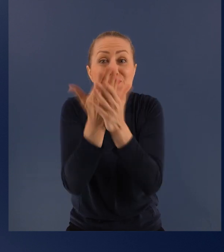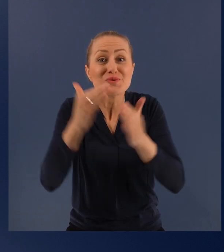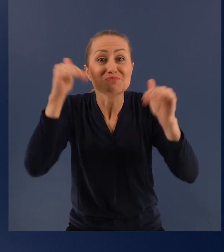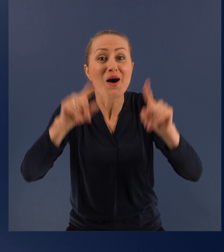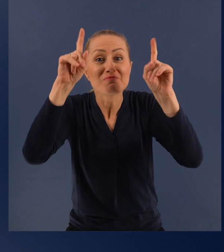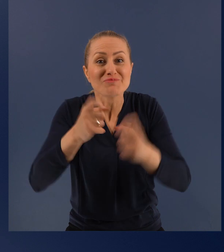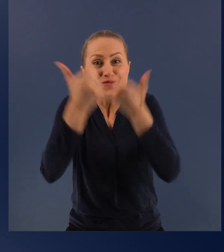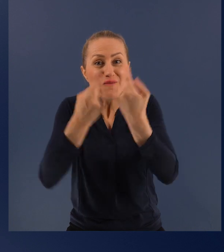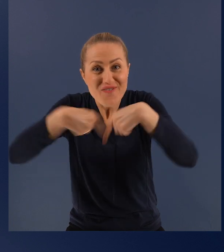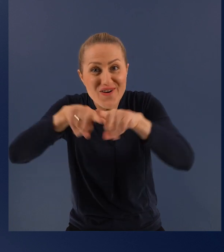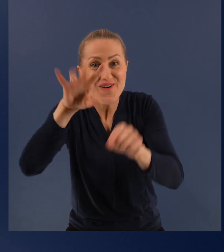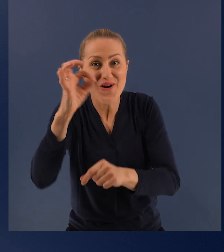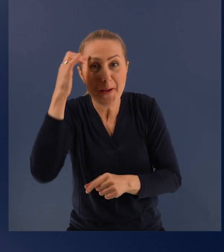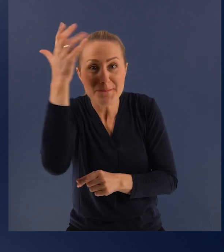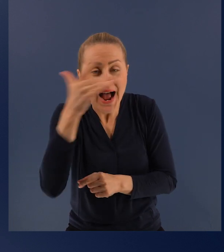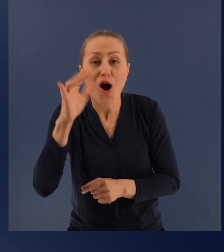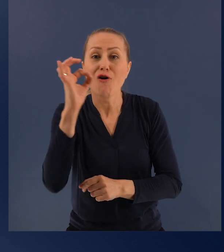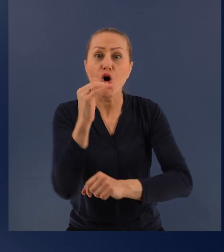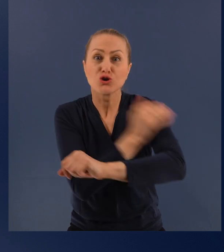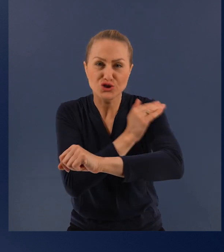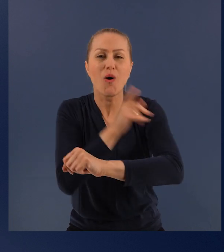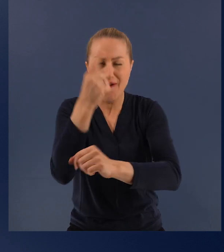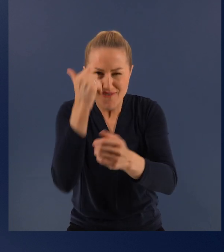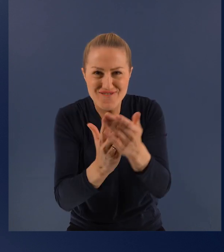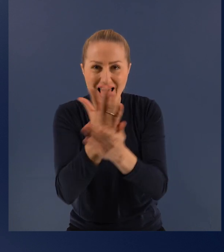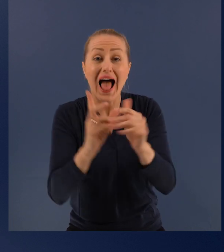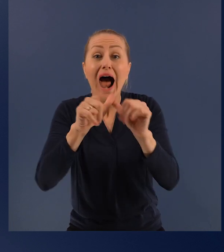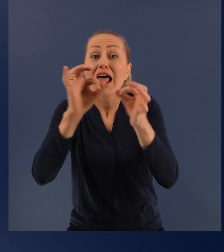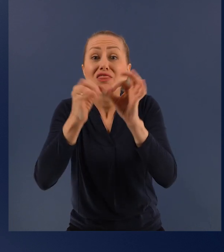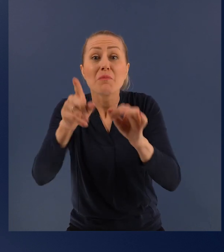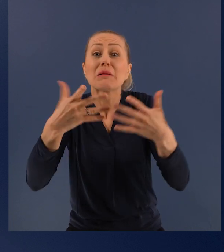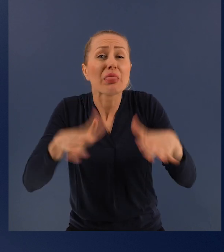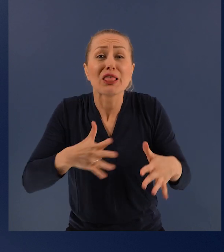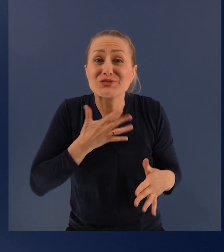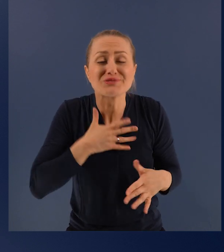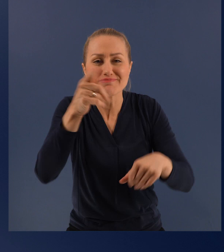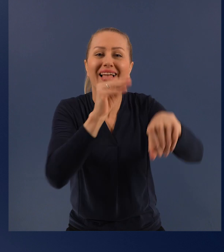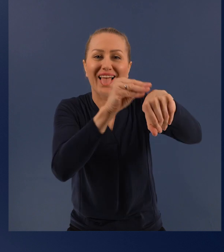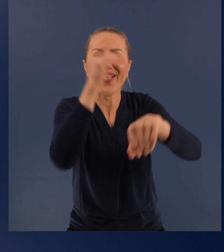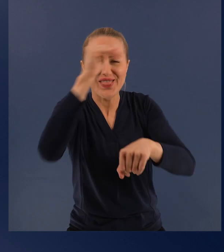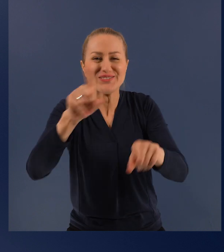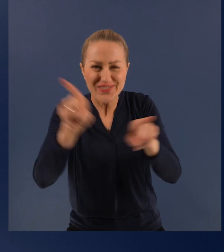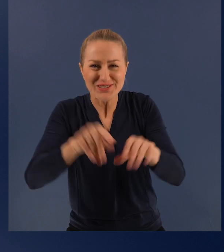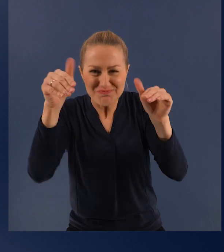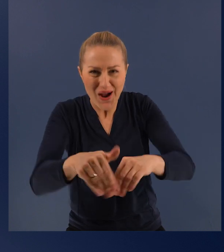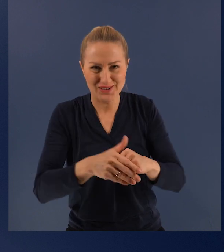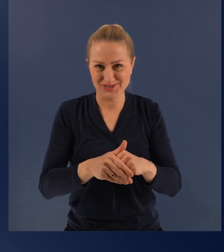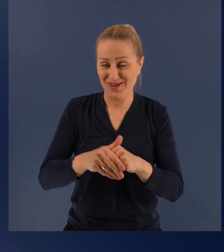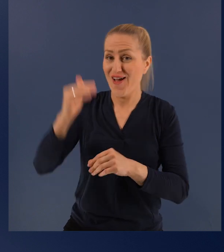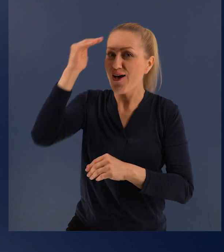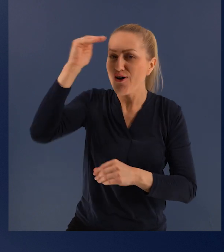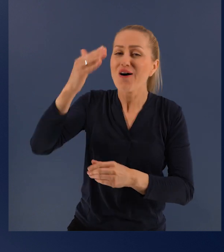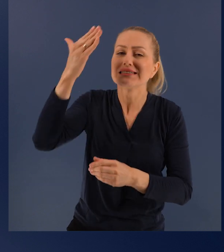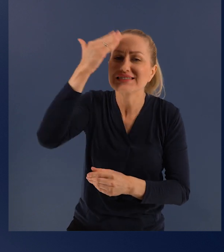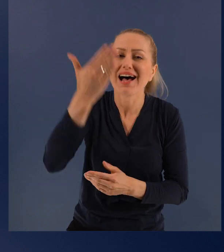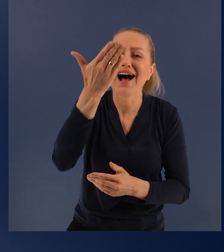je realizować. Wierzcie w swoje siły, ale też nie obawiajcie się prosić o pomoc i radę dorosłych. Dorośli